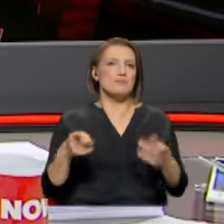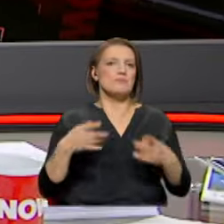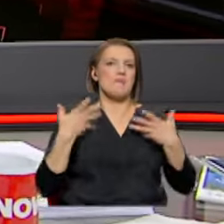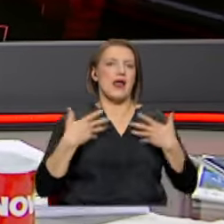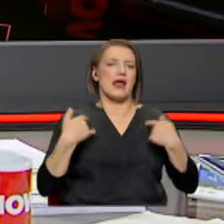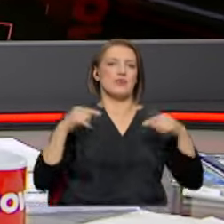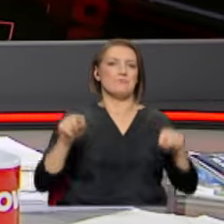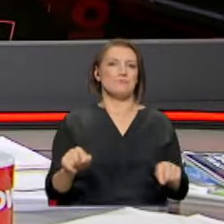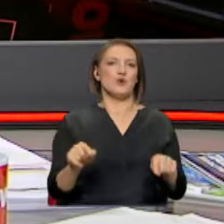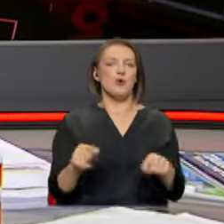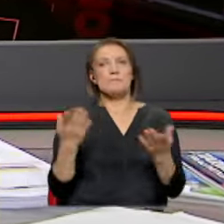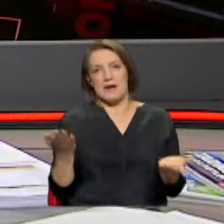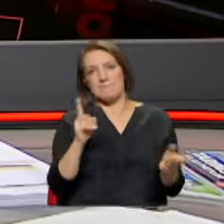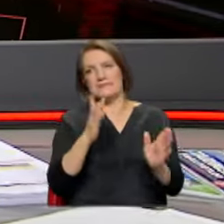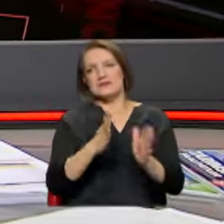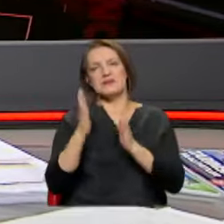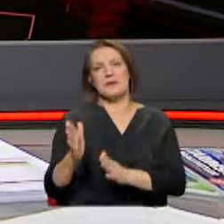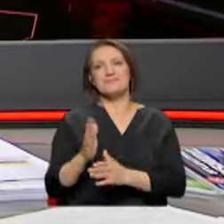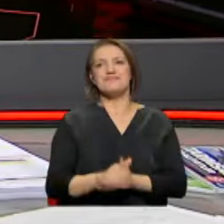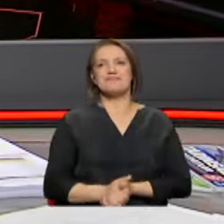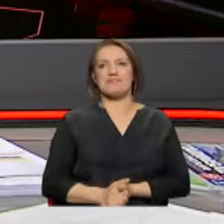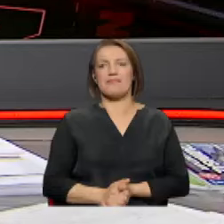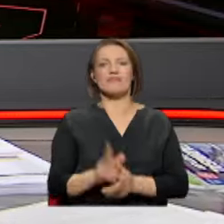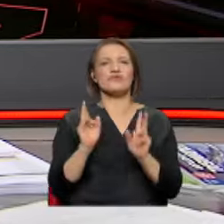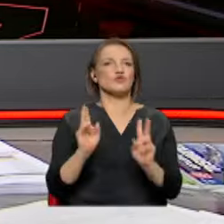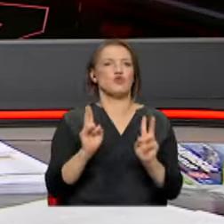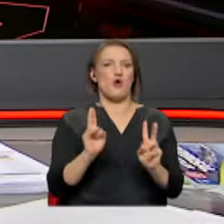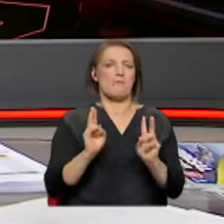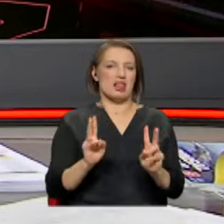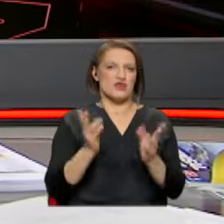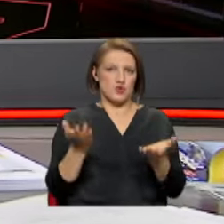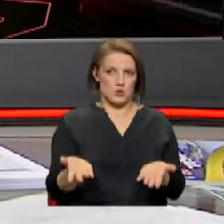budur. Ha bir de yani madem normalleşiyoruz.